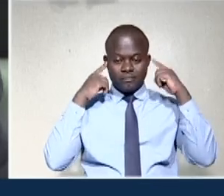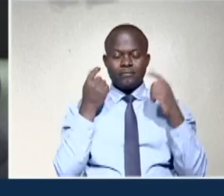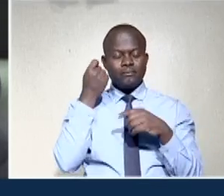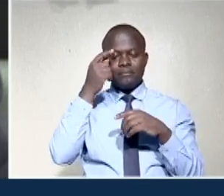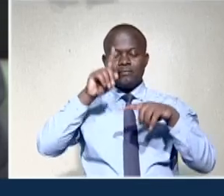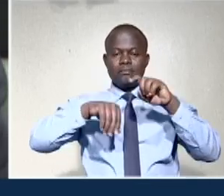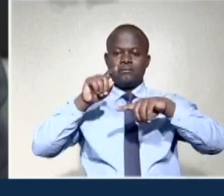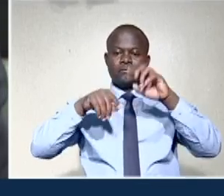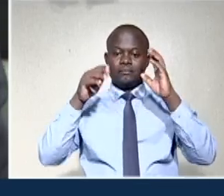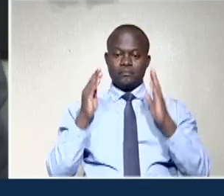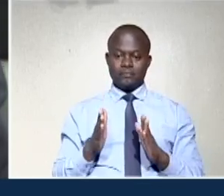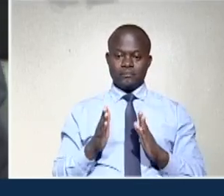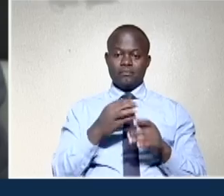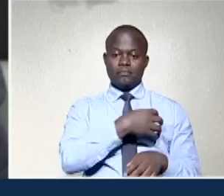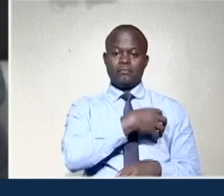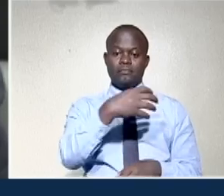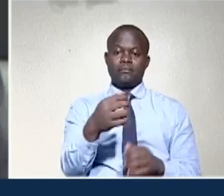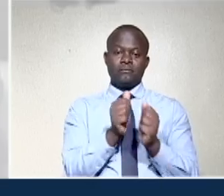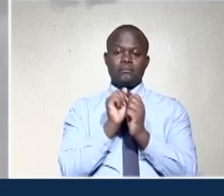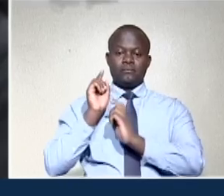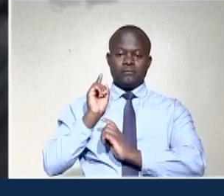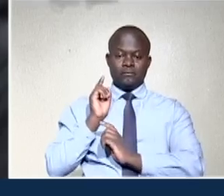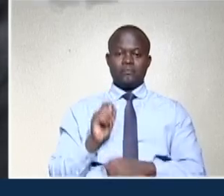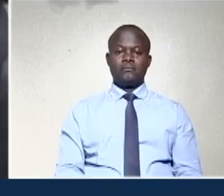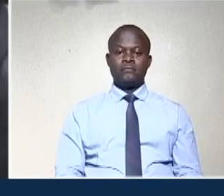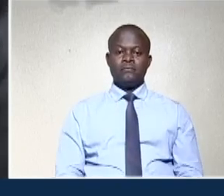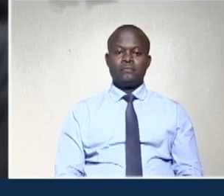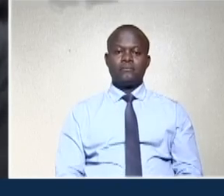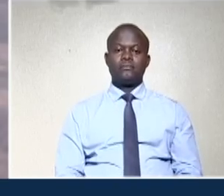iza politiki, ubukungu n'umutekano.